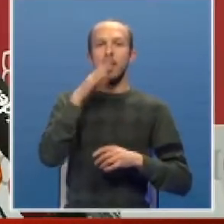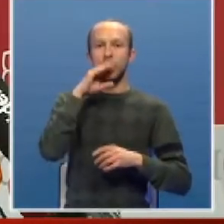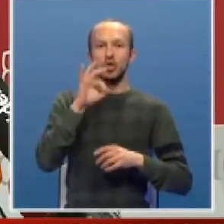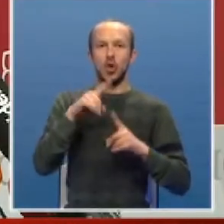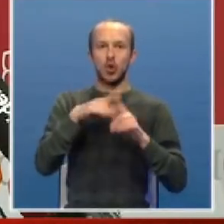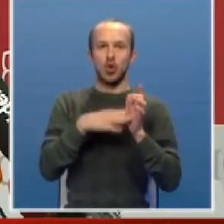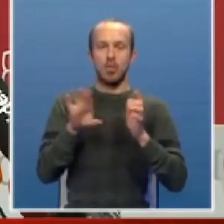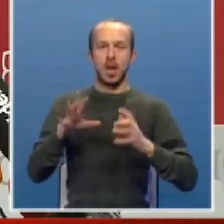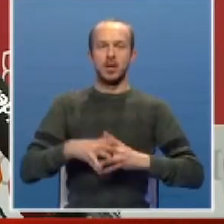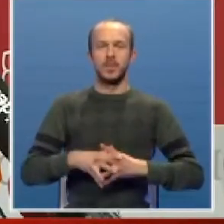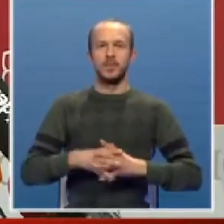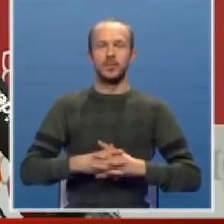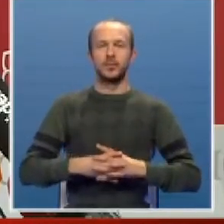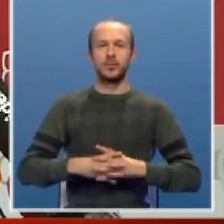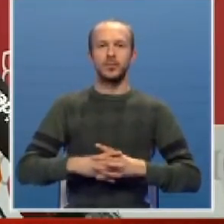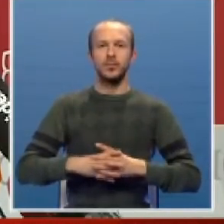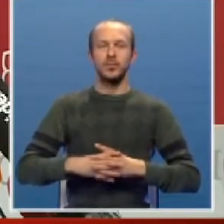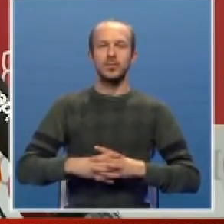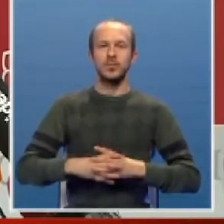tome da